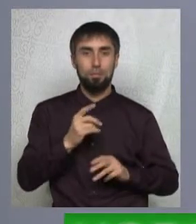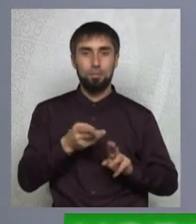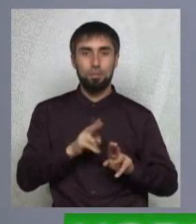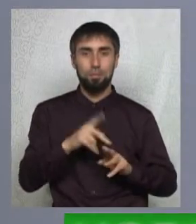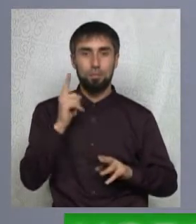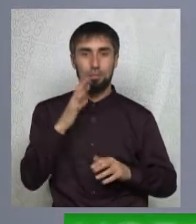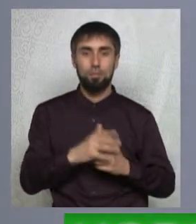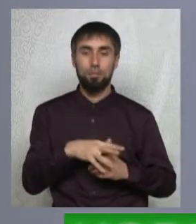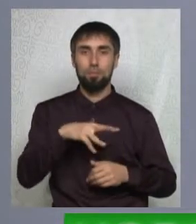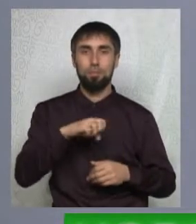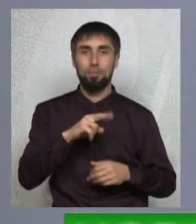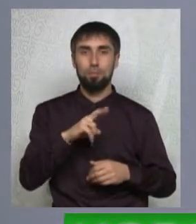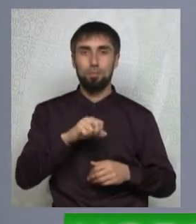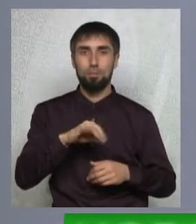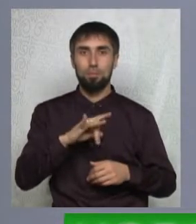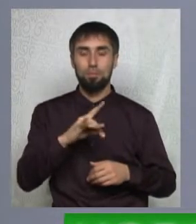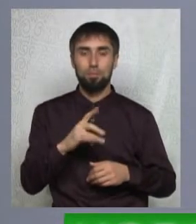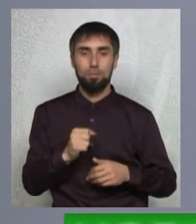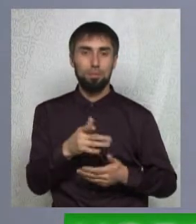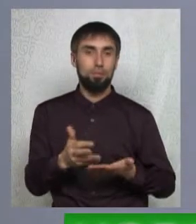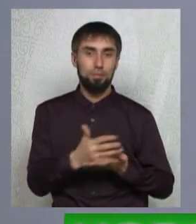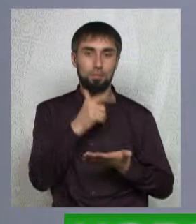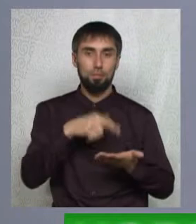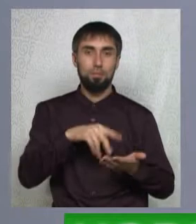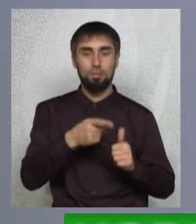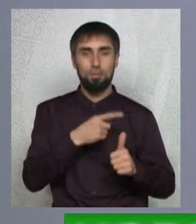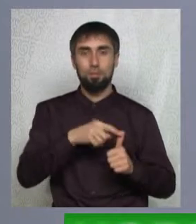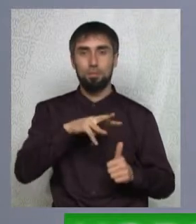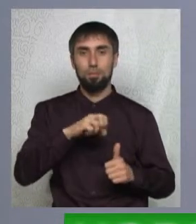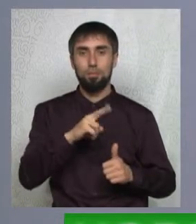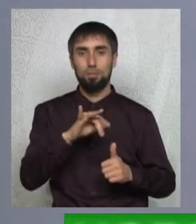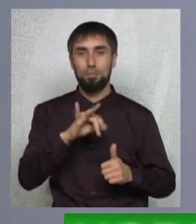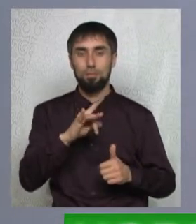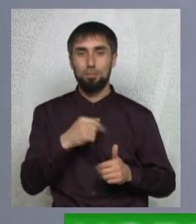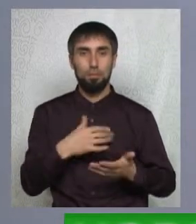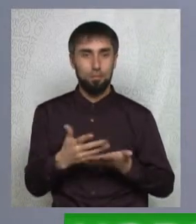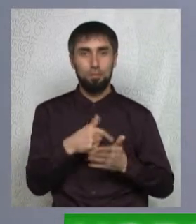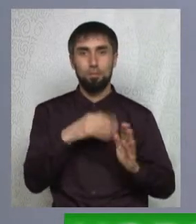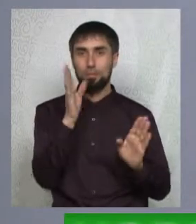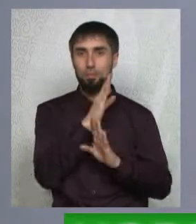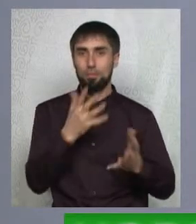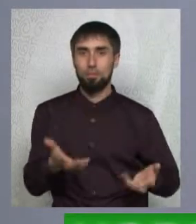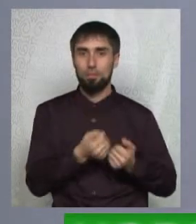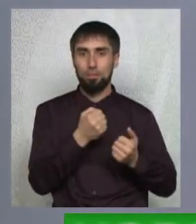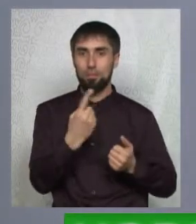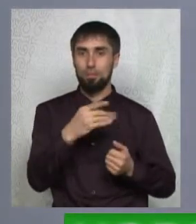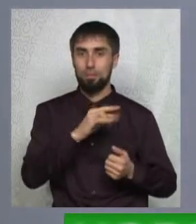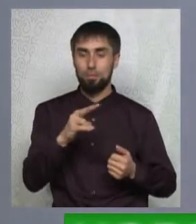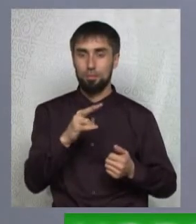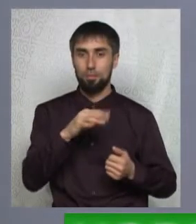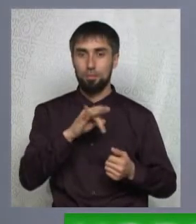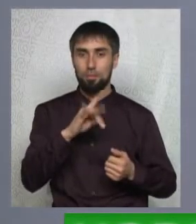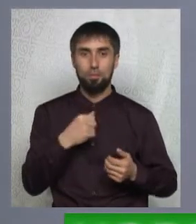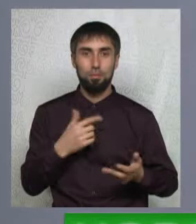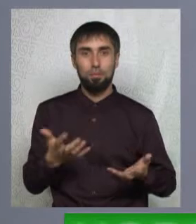собрать макулатуру – это очень важно, потому что, когда мы собираем макулатуру, мы спасаем природу. Один тонн макулатуры спасает около